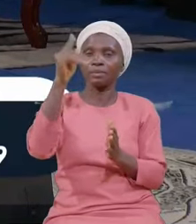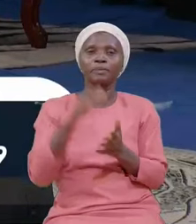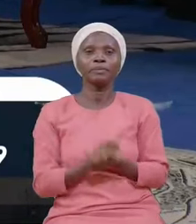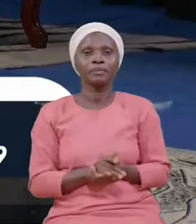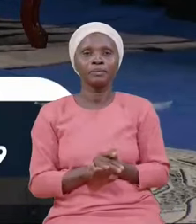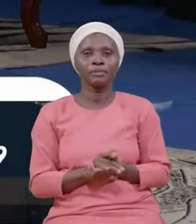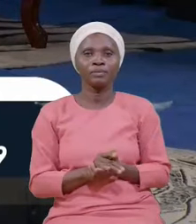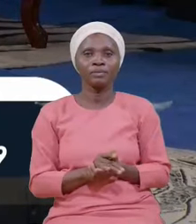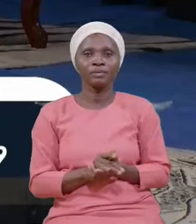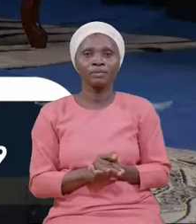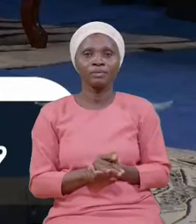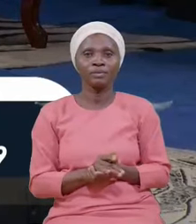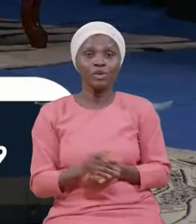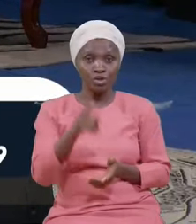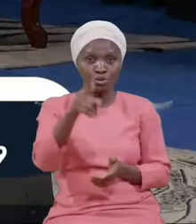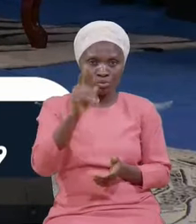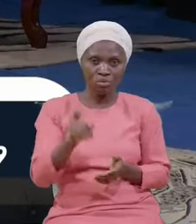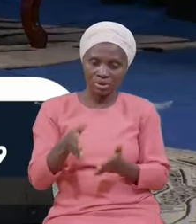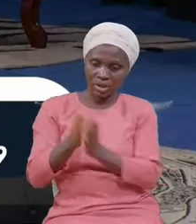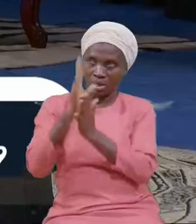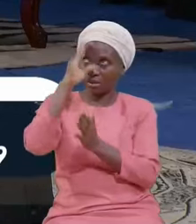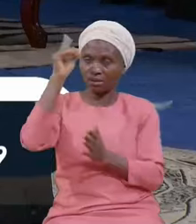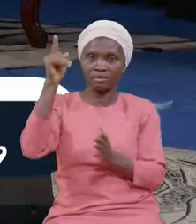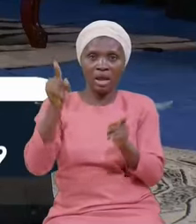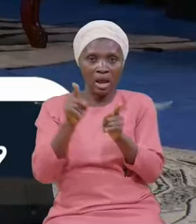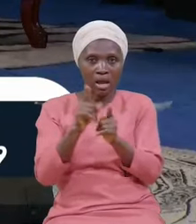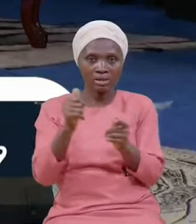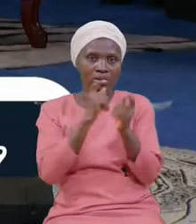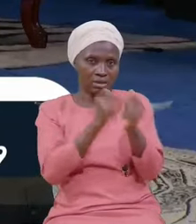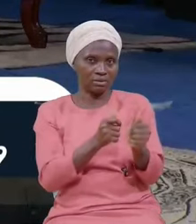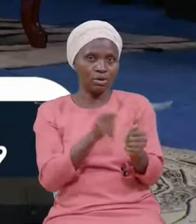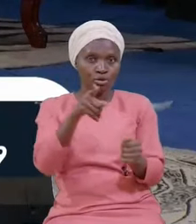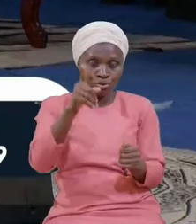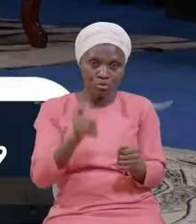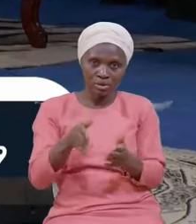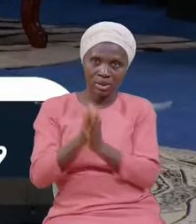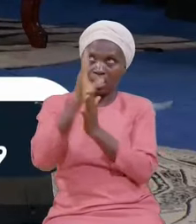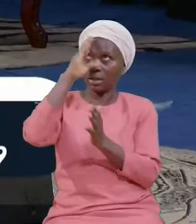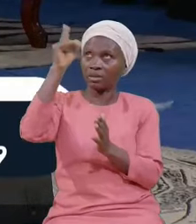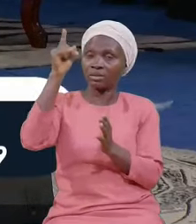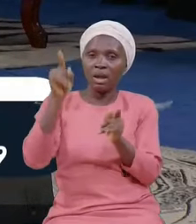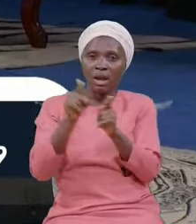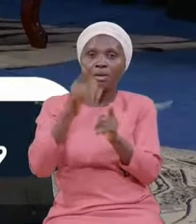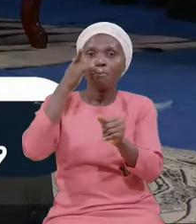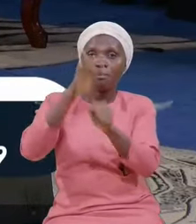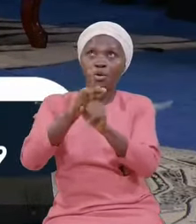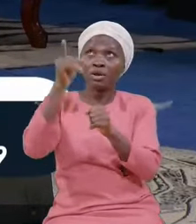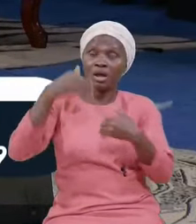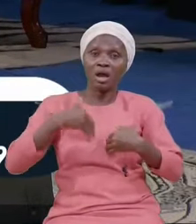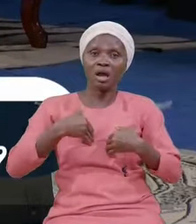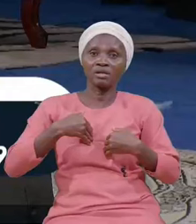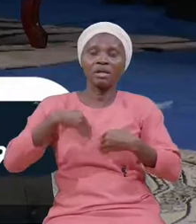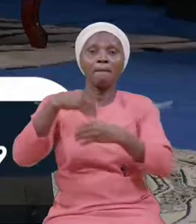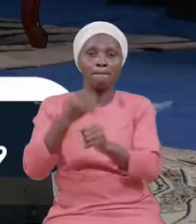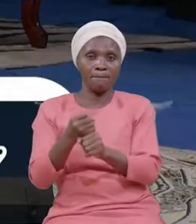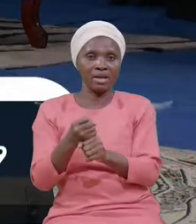à ceux qui le lui demande. Vous devez demander à celui qui donne. Vous devez demander selon la promesse qu'il a faite. Il a fait la promesse de la